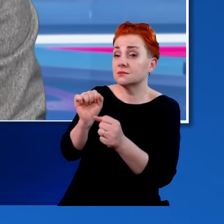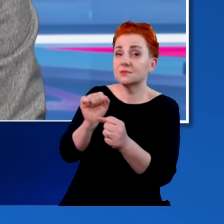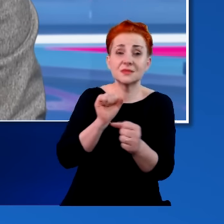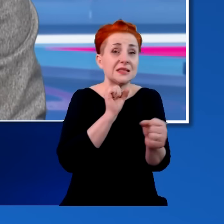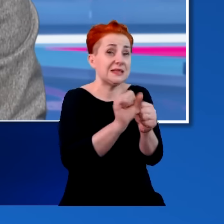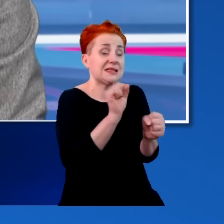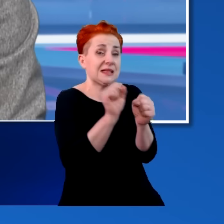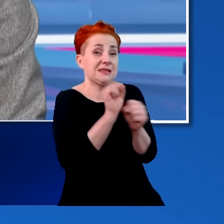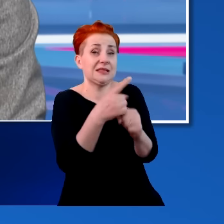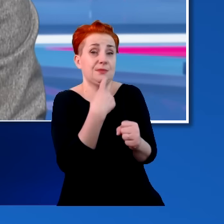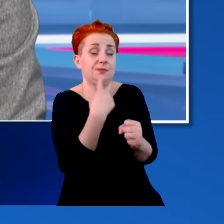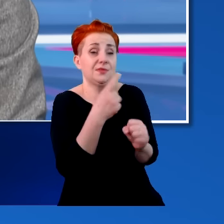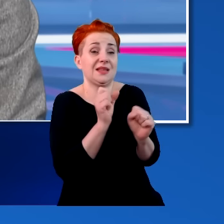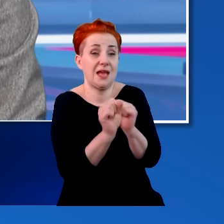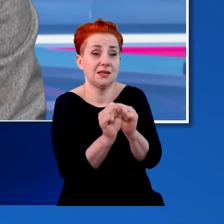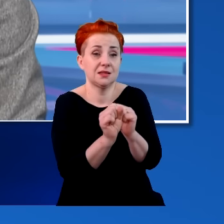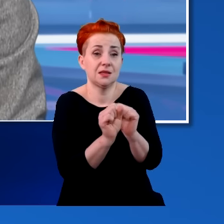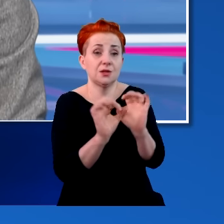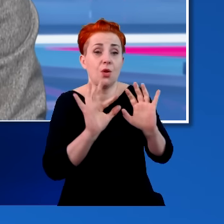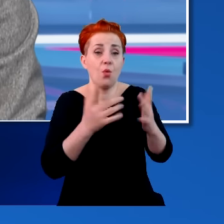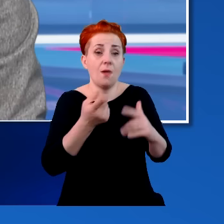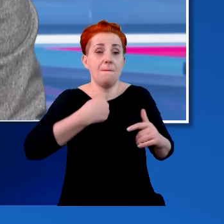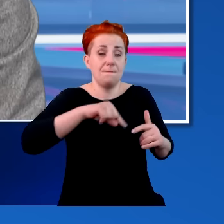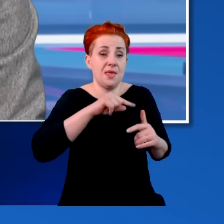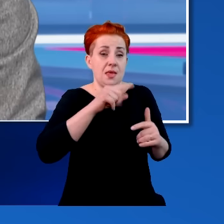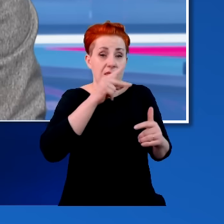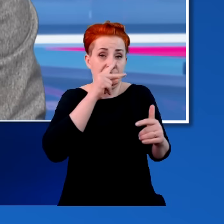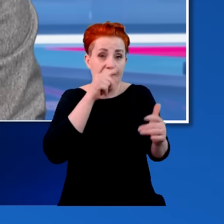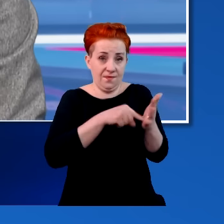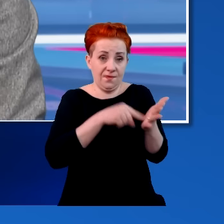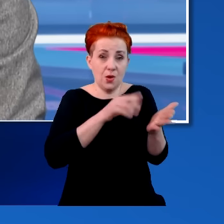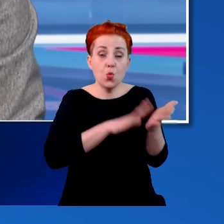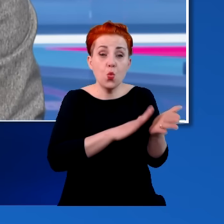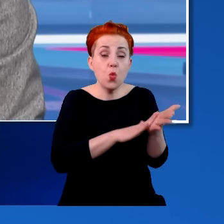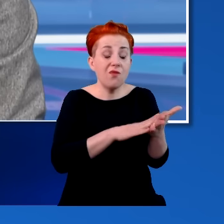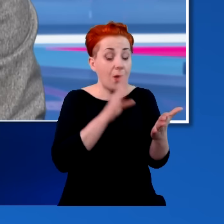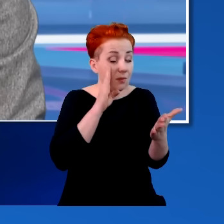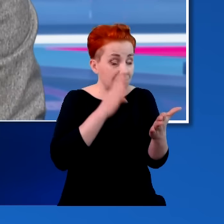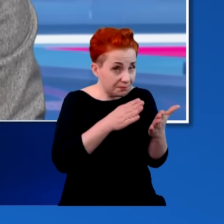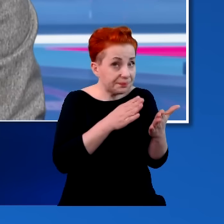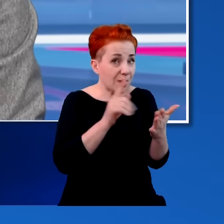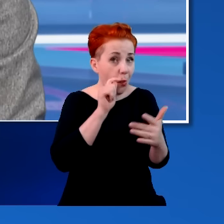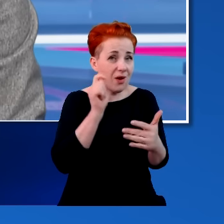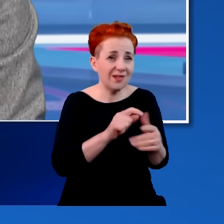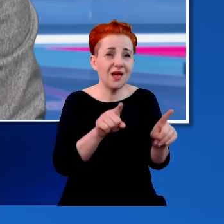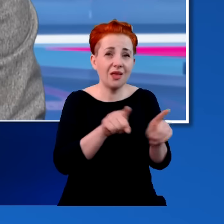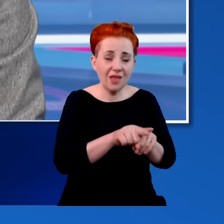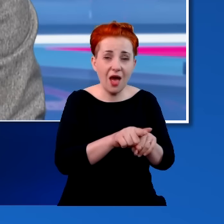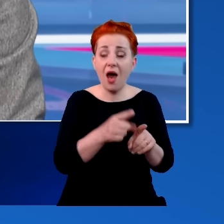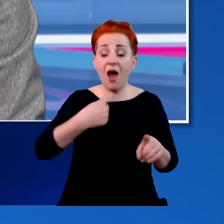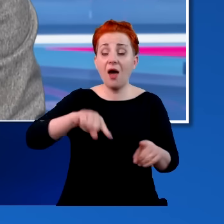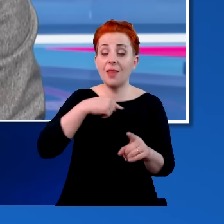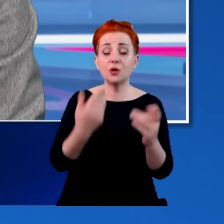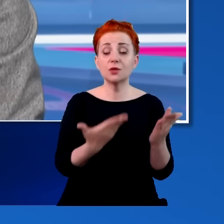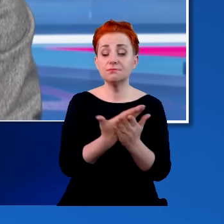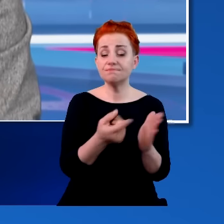wspomniane. To przede wszystkim się zajmujemy w tej uchwale kwestią Ukrainy, ale również wśród naszych postulatów, i